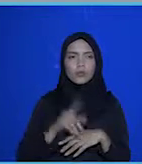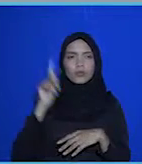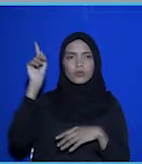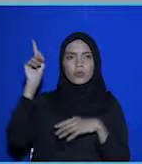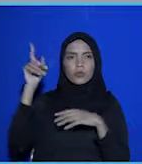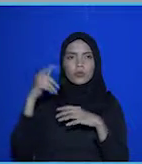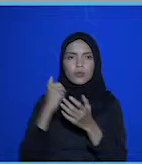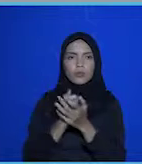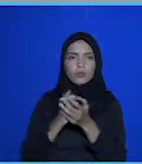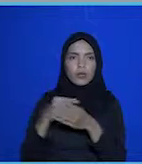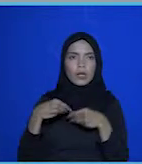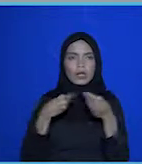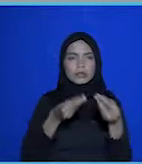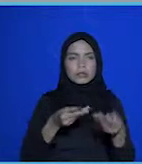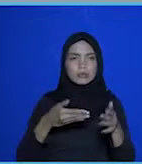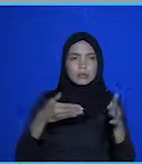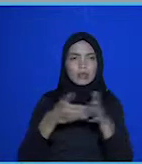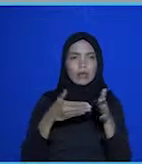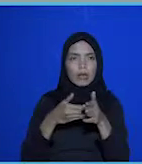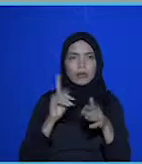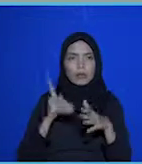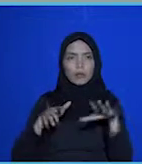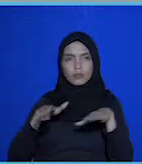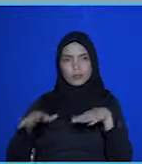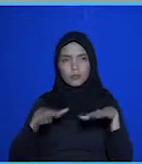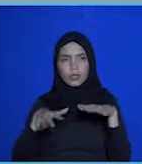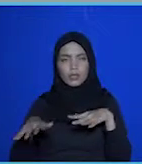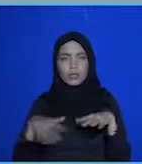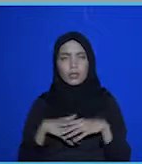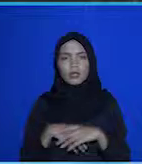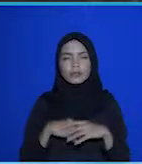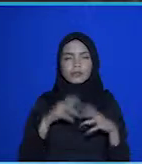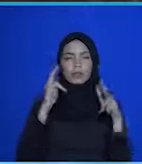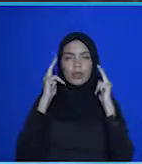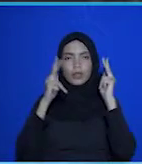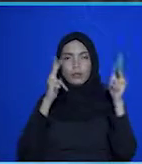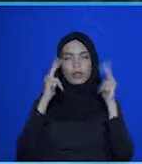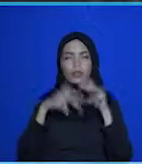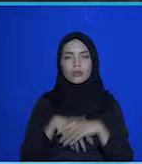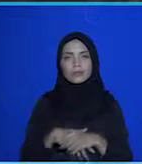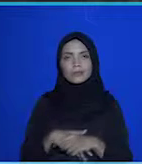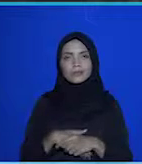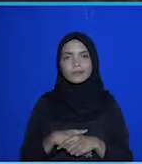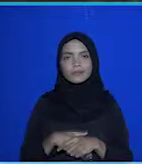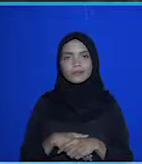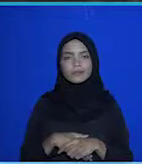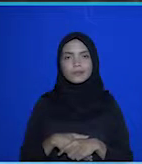kita dengan bencana di Nusa Tenggara Barat ini. Bapak Ibu